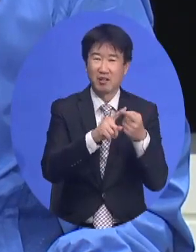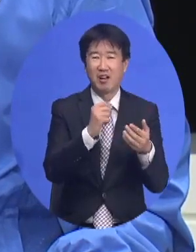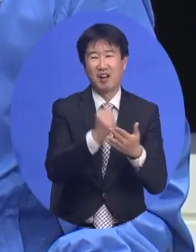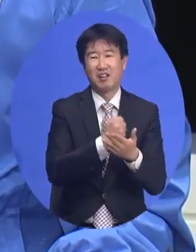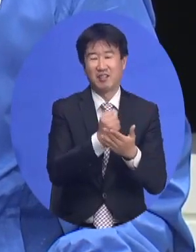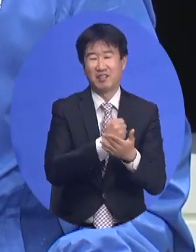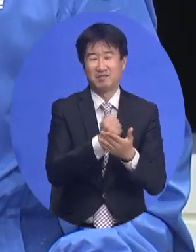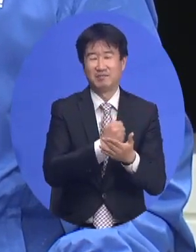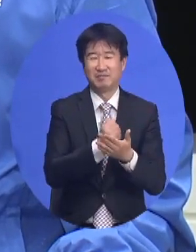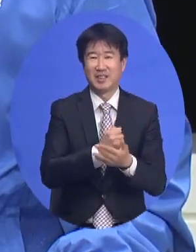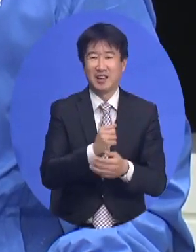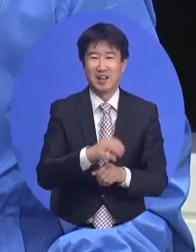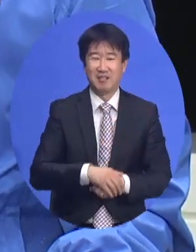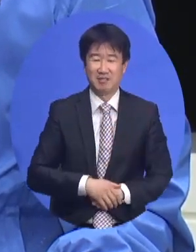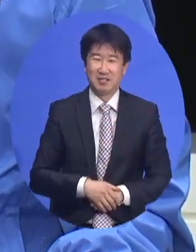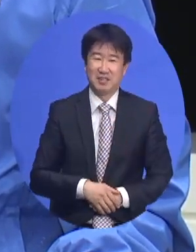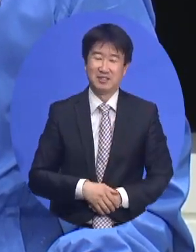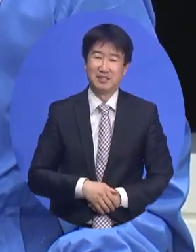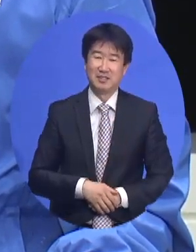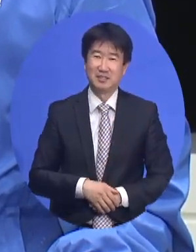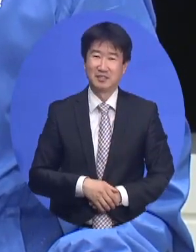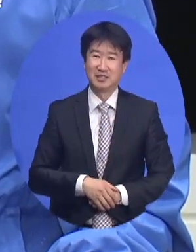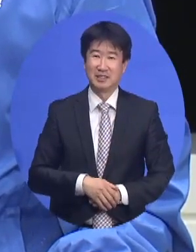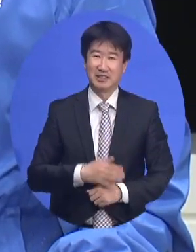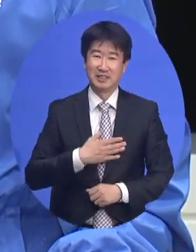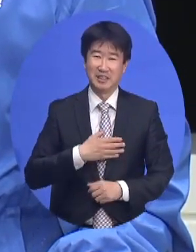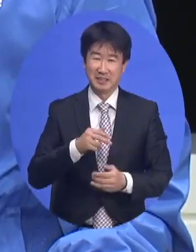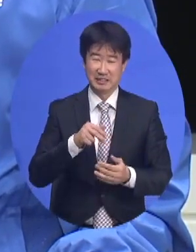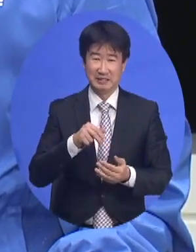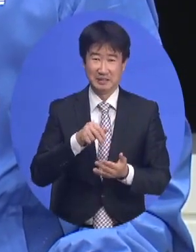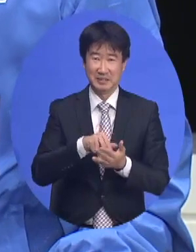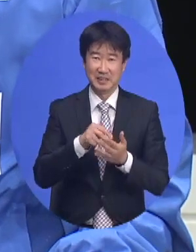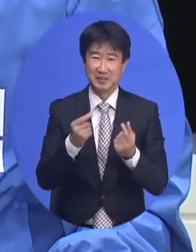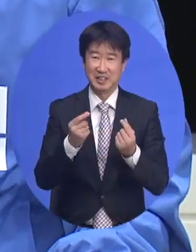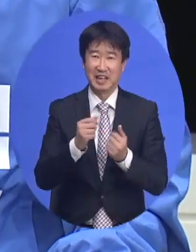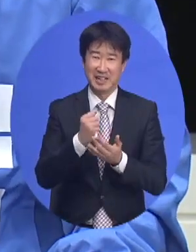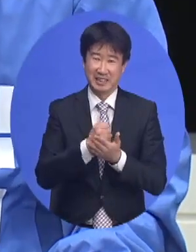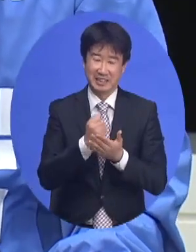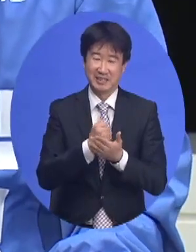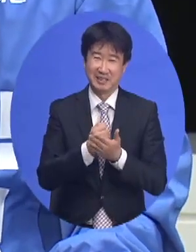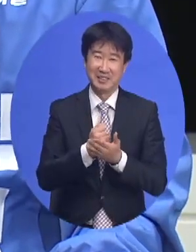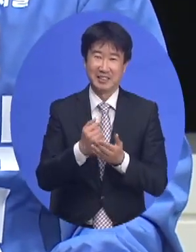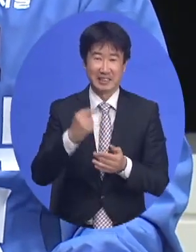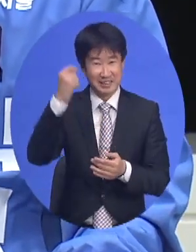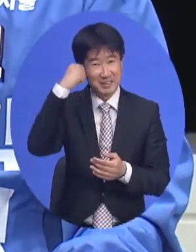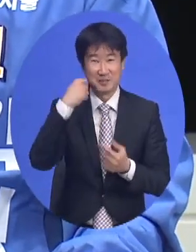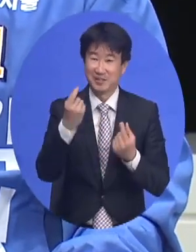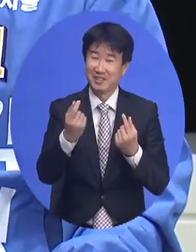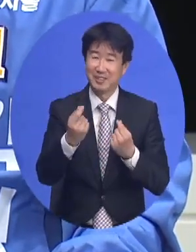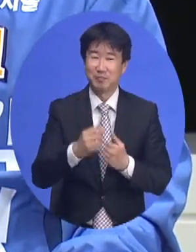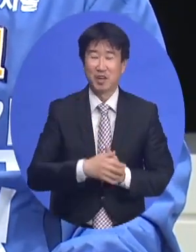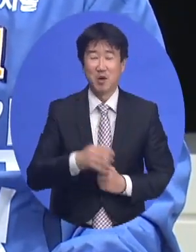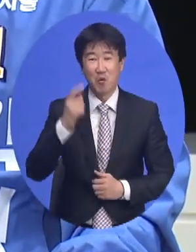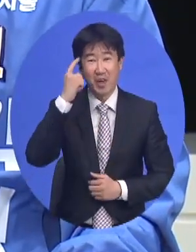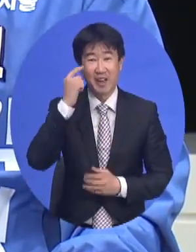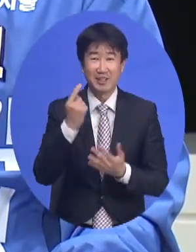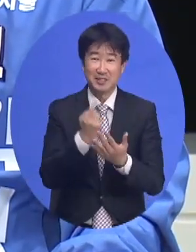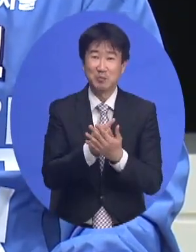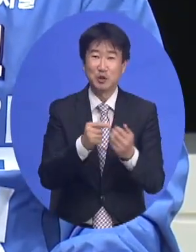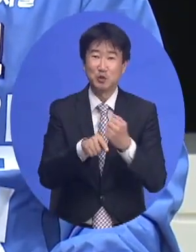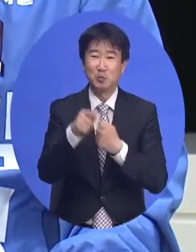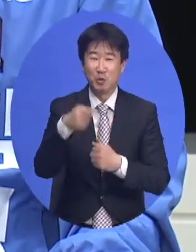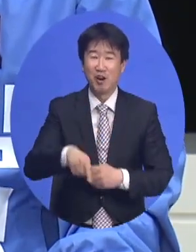안타깝고 예. 아쉬운 대목입니다. 예, 저도 상당히 안타깝고 아쉬운 점을 느낍니다. 그런데 왜 참여했느냐